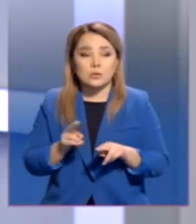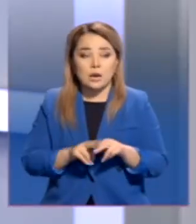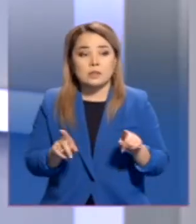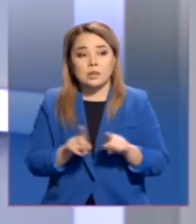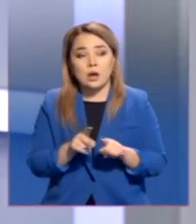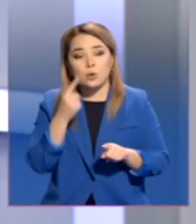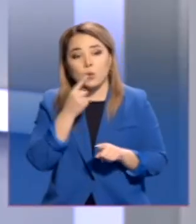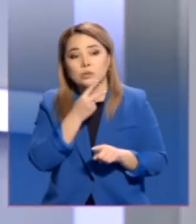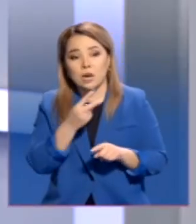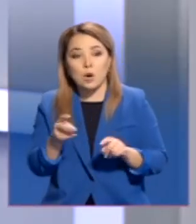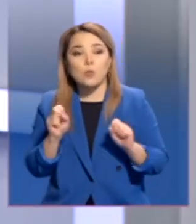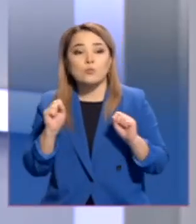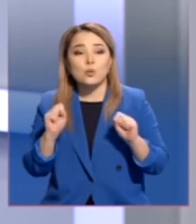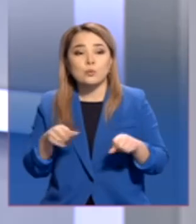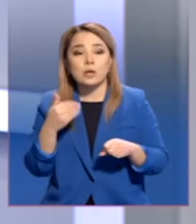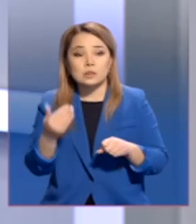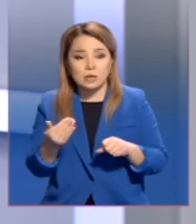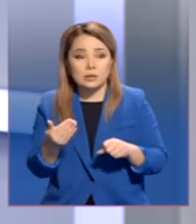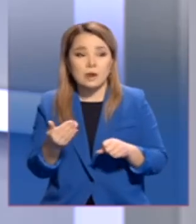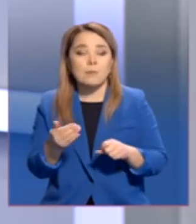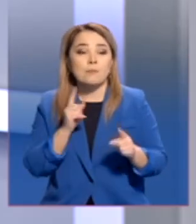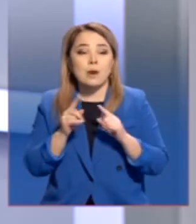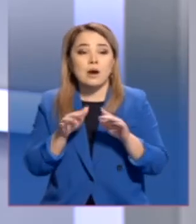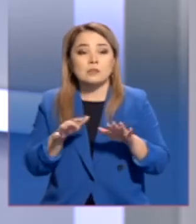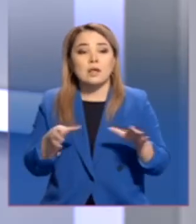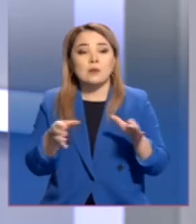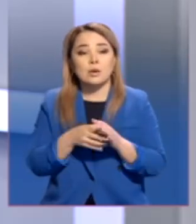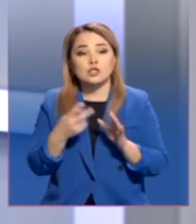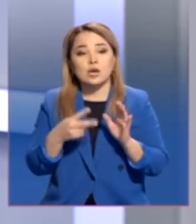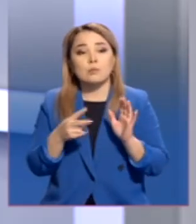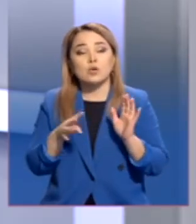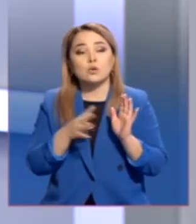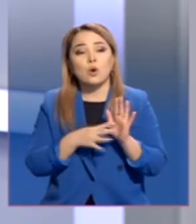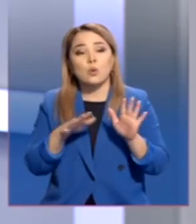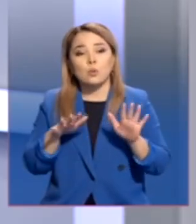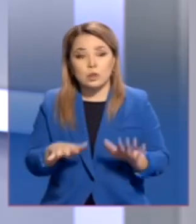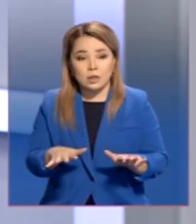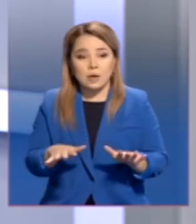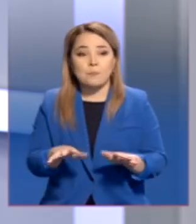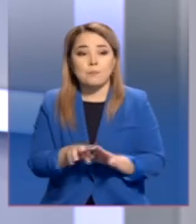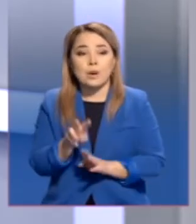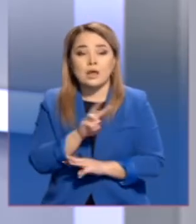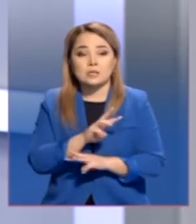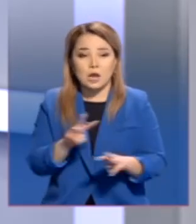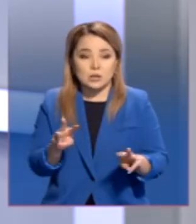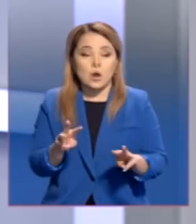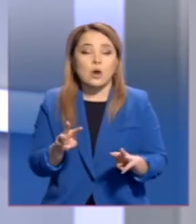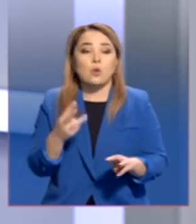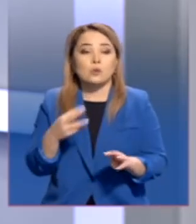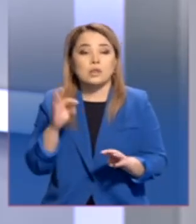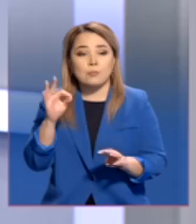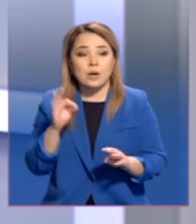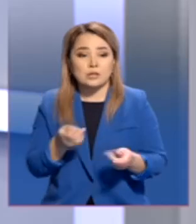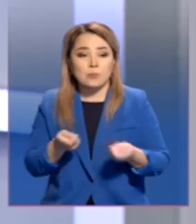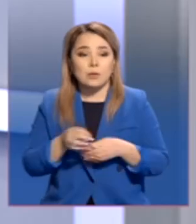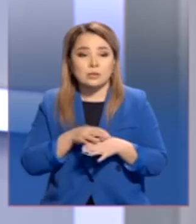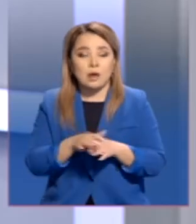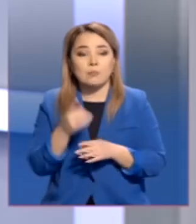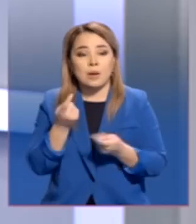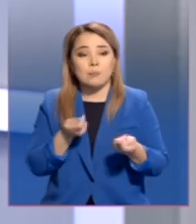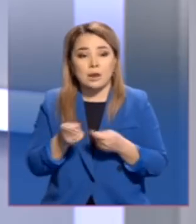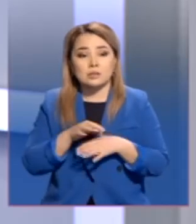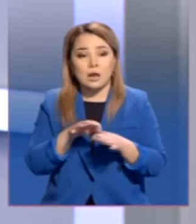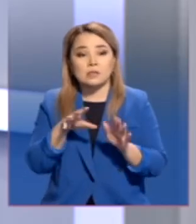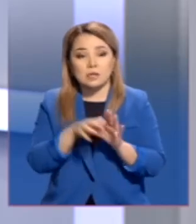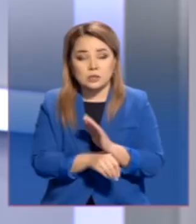олардың да көзқарастары мүмкіндігі парламенттегі 29 орынға, яғни мәжілістің 30% мажоритарлық, яғни бір мандатпен